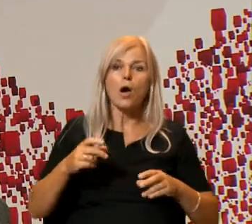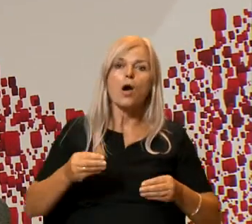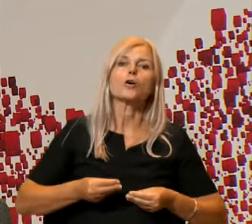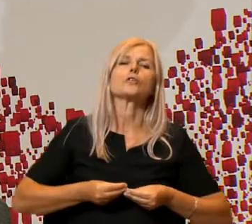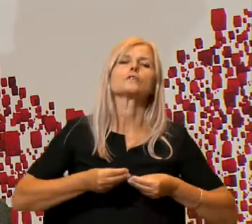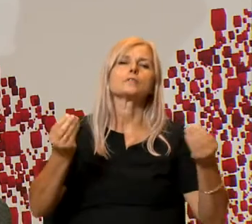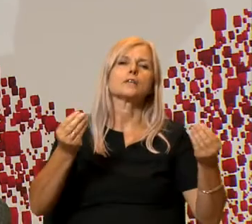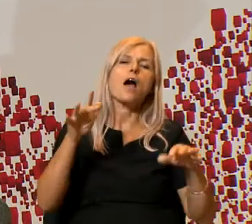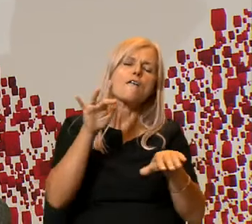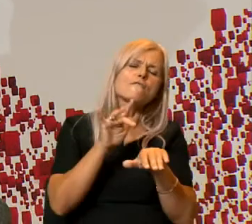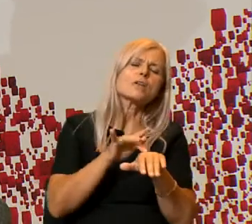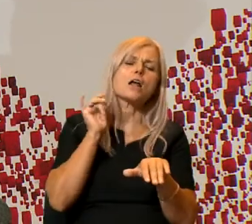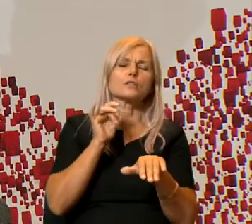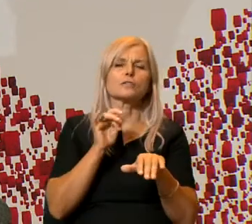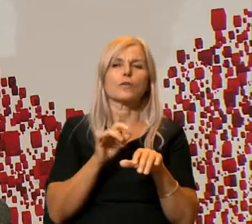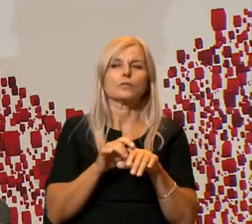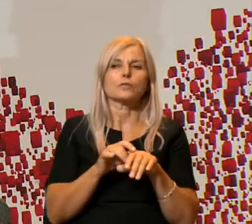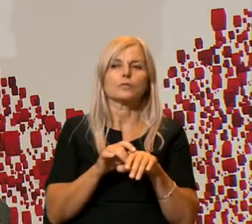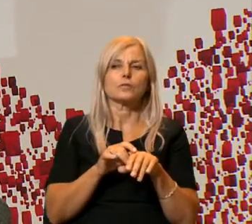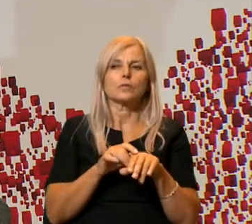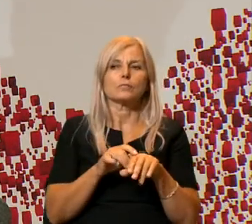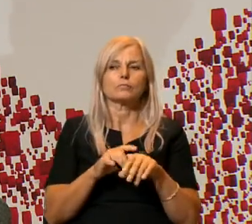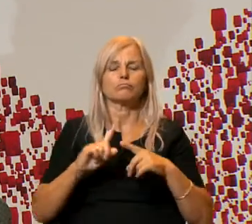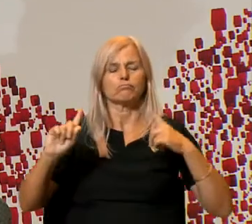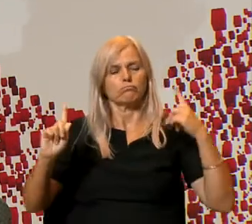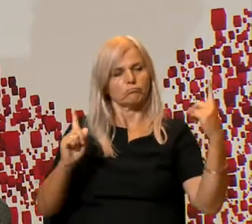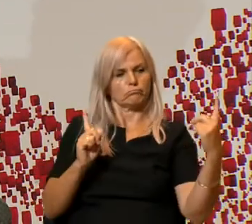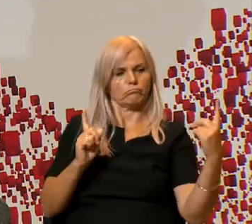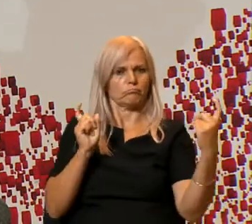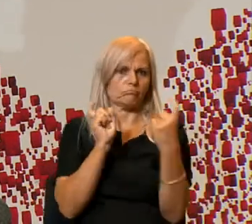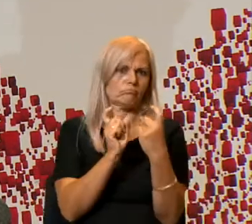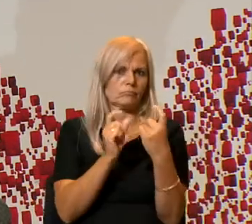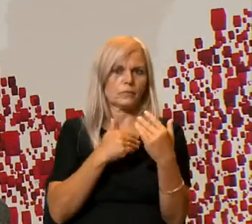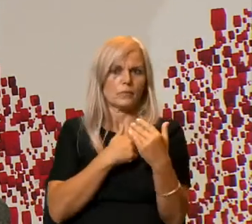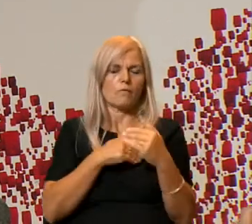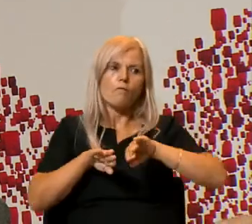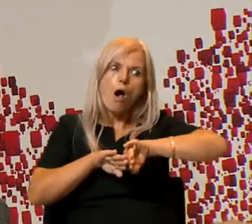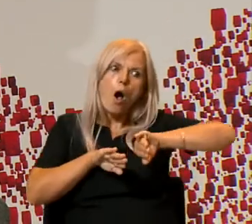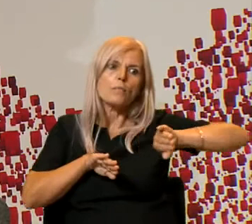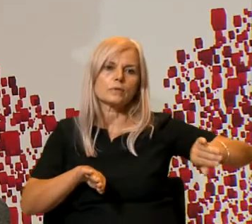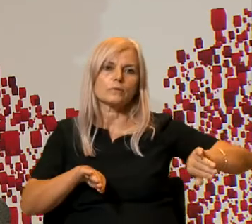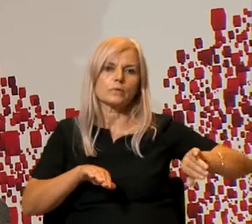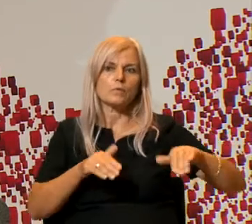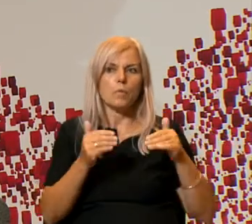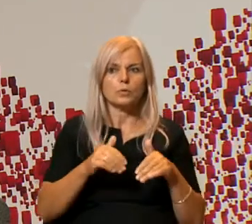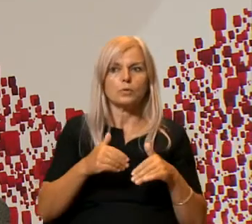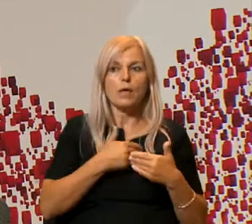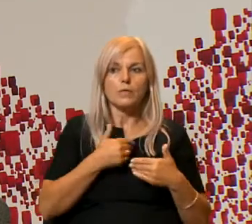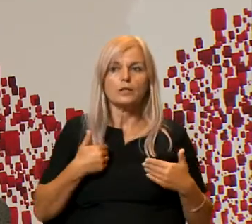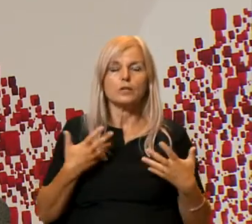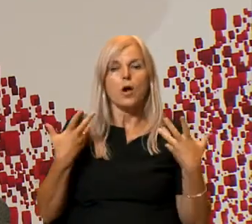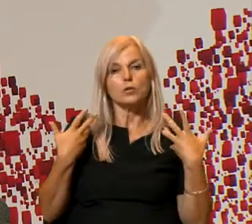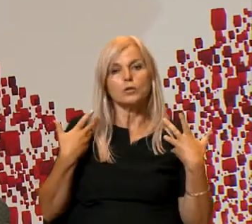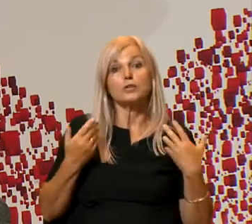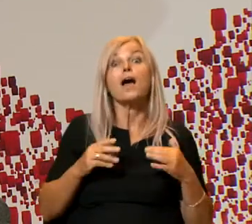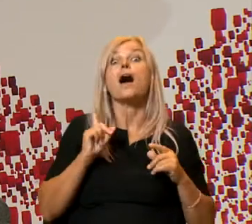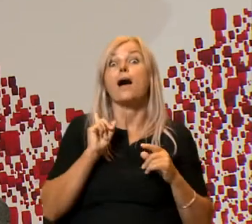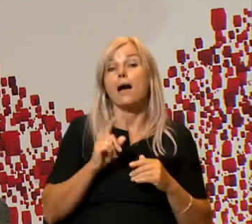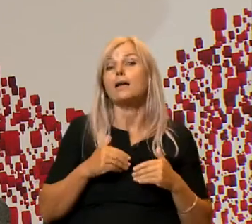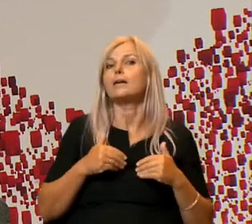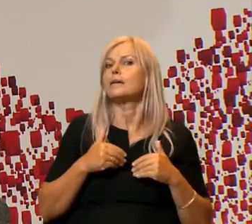wrażliwości, która rzeczywiście przeciwstawia się tym wyobcowującym formom naszego życia i daje jednak